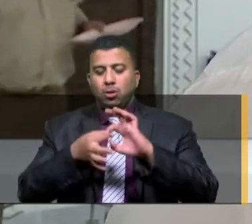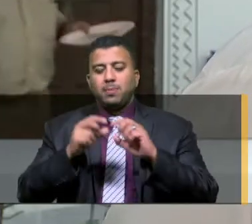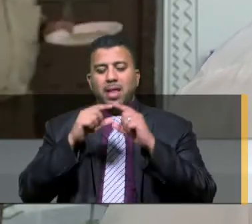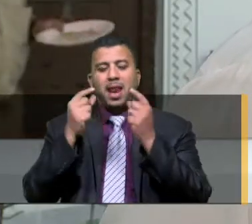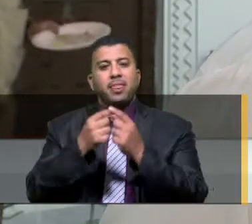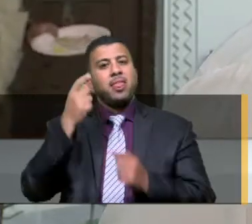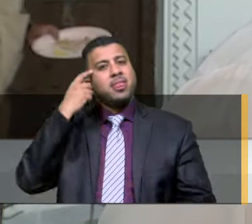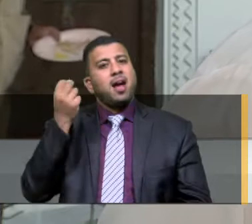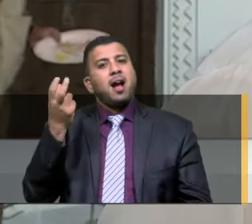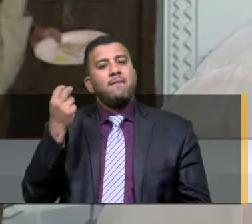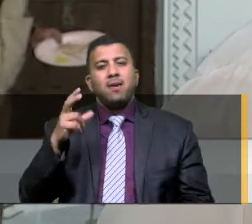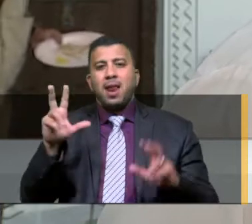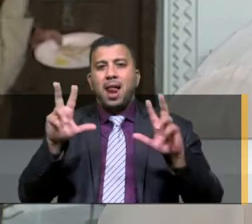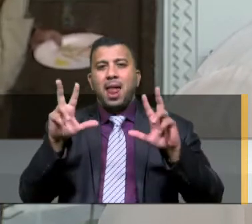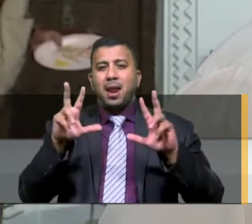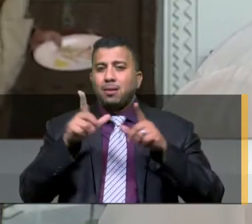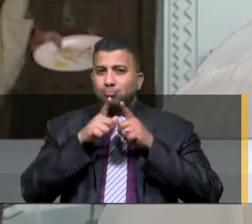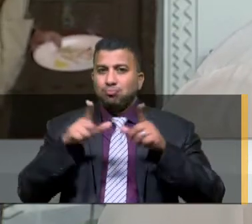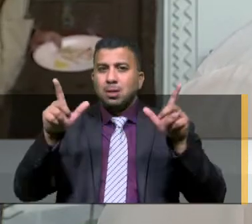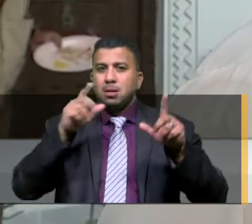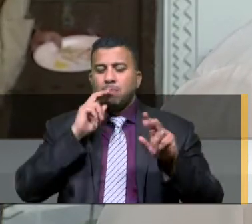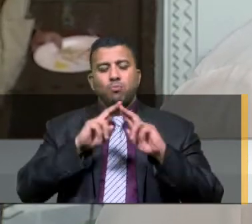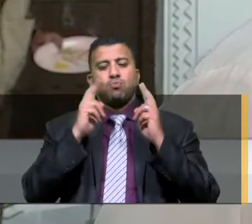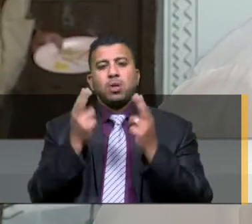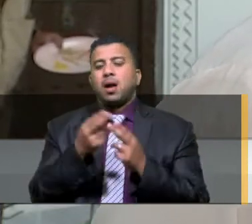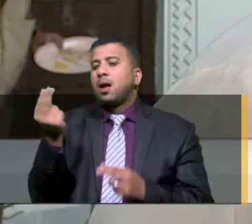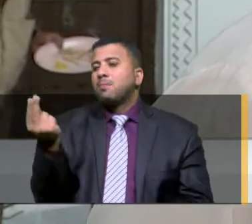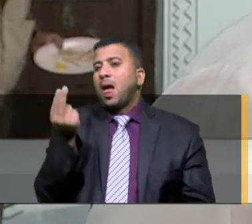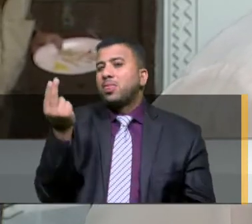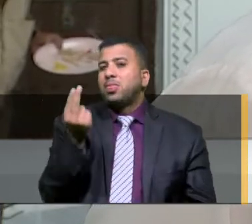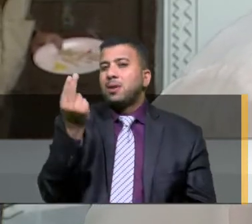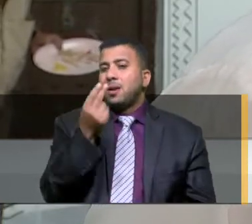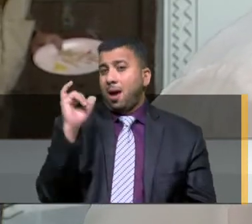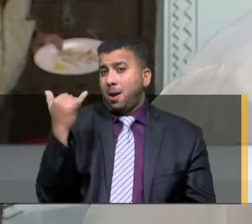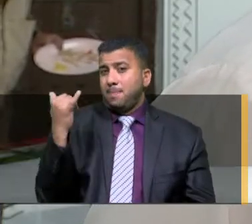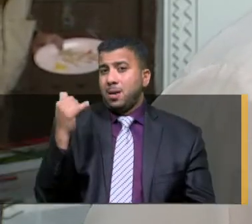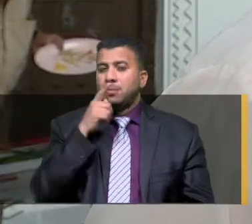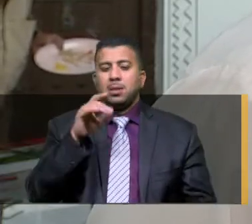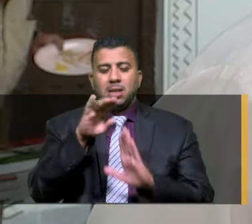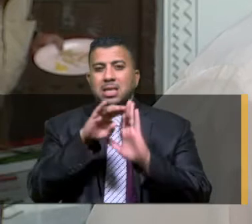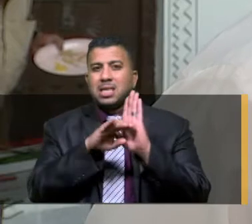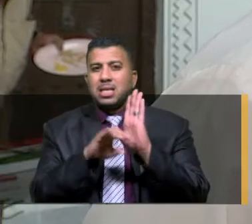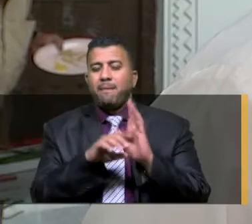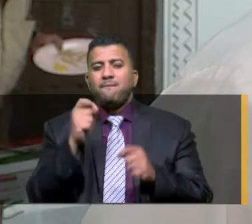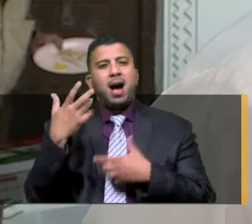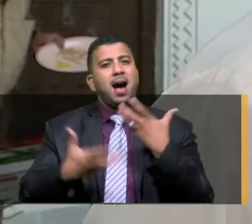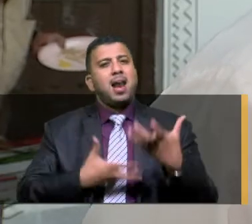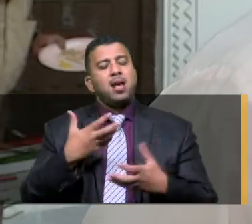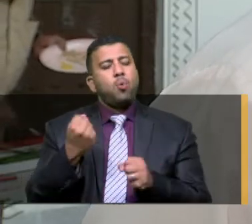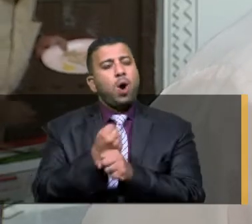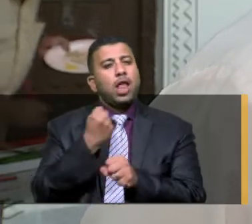والإعلام، من خلال ملتقى الخط العربي. تنظيم هذه الفعاليات، هذا